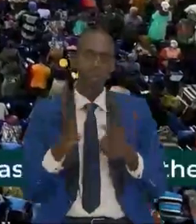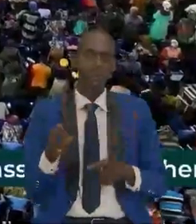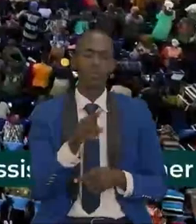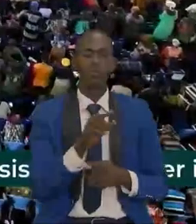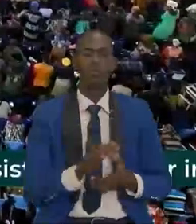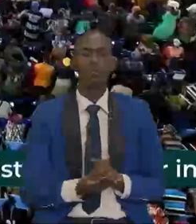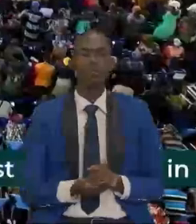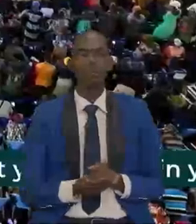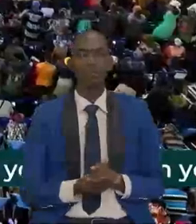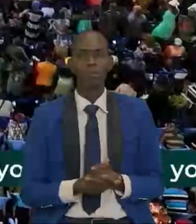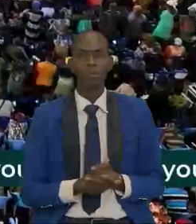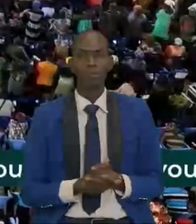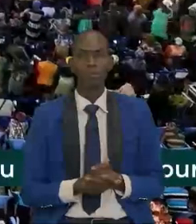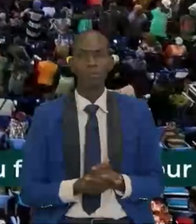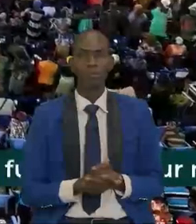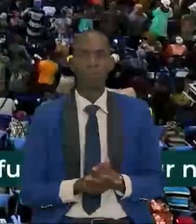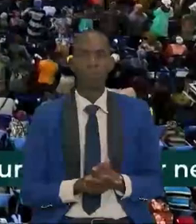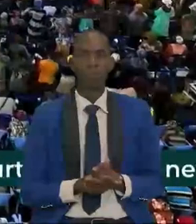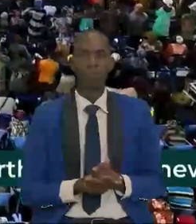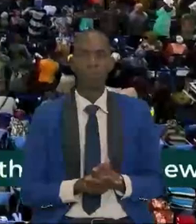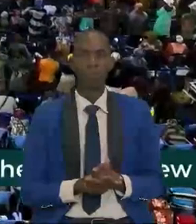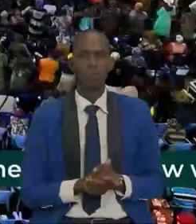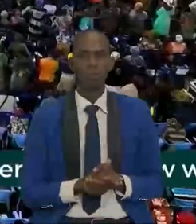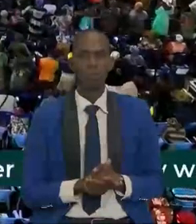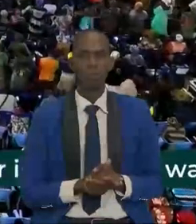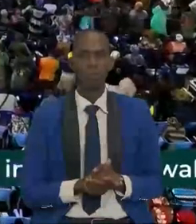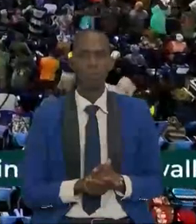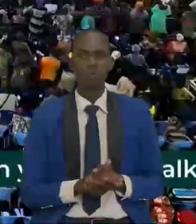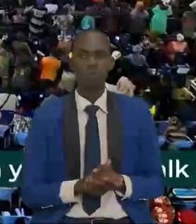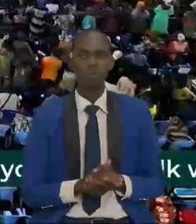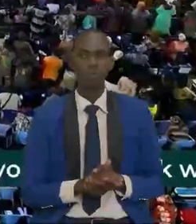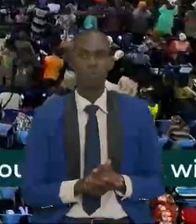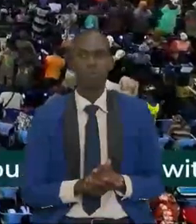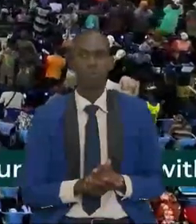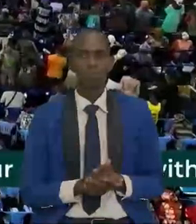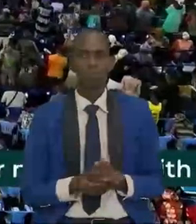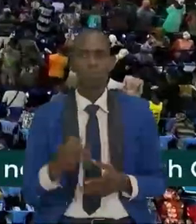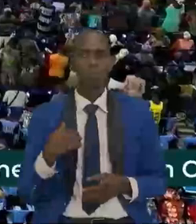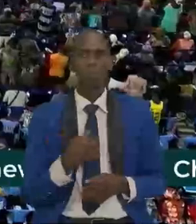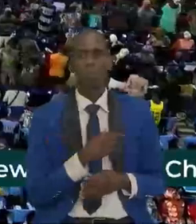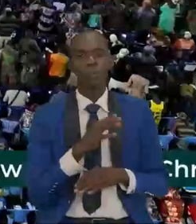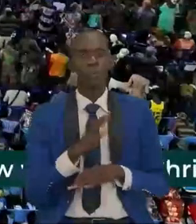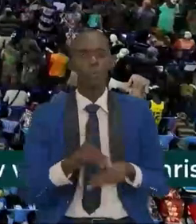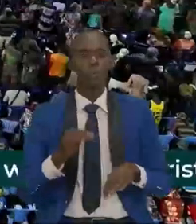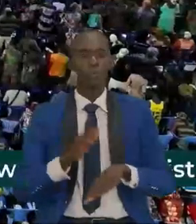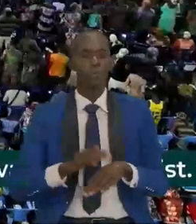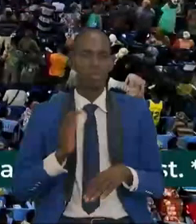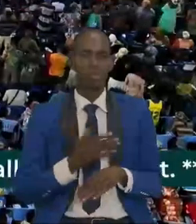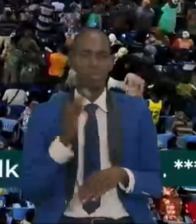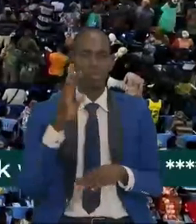Ne vous asseyez pas jusqu'à ce que les conseillers reçoivent vos coordonnées.